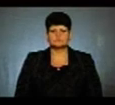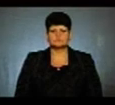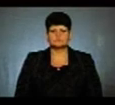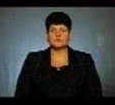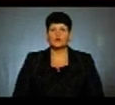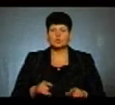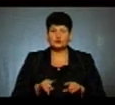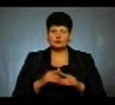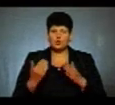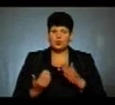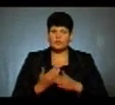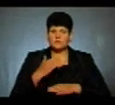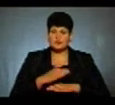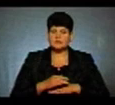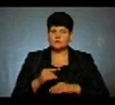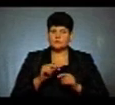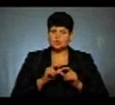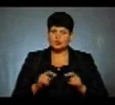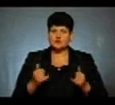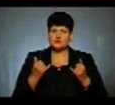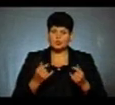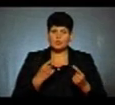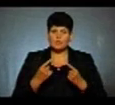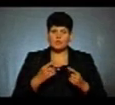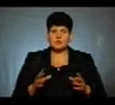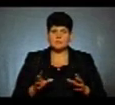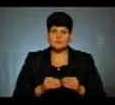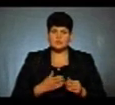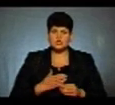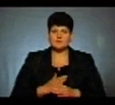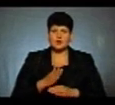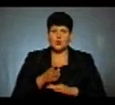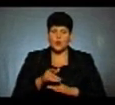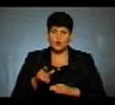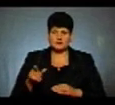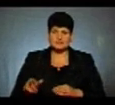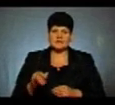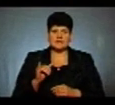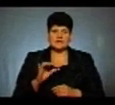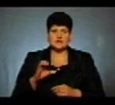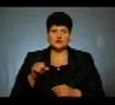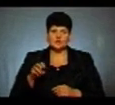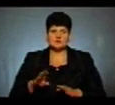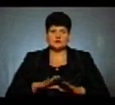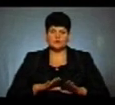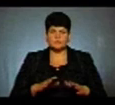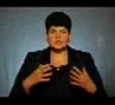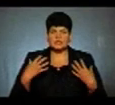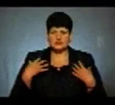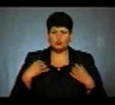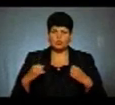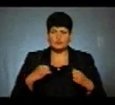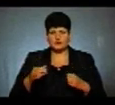Отож, про новий предмет у тернопільських школах сьогодні говоримо разом із нашими гостями. А це Ірина Сум, заступниця начальника управління освіти і